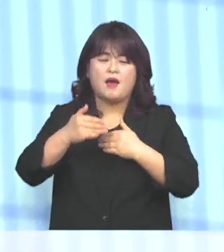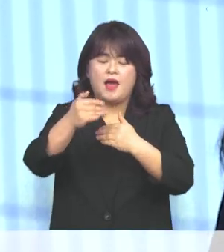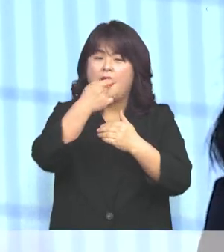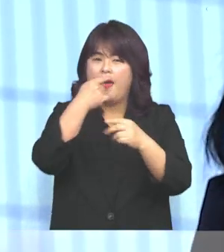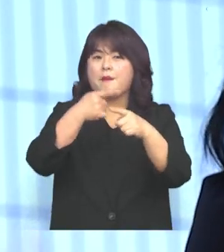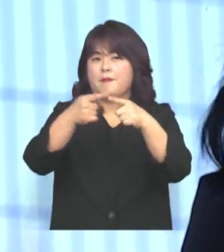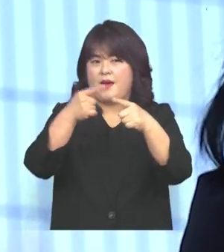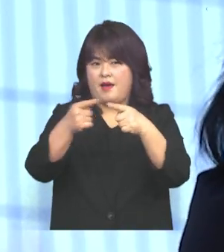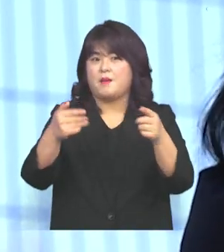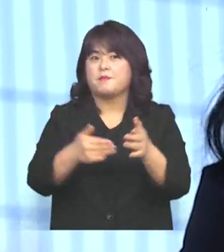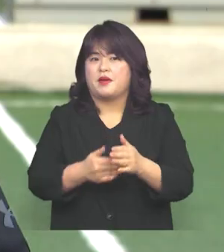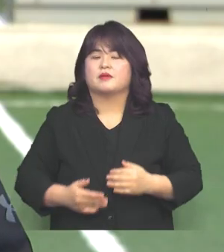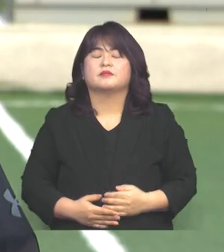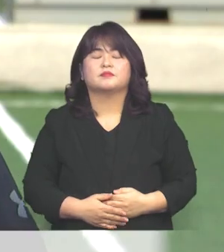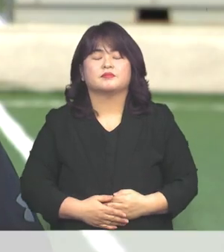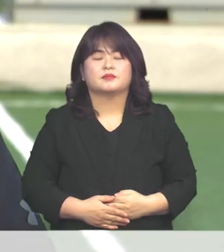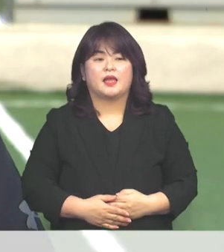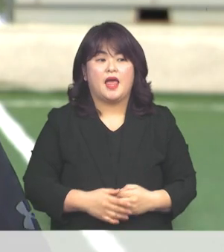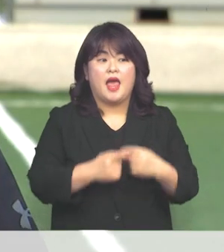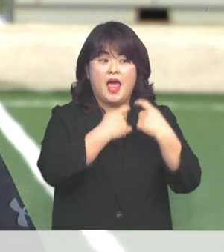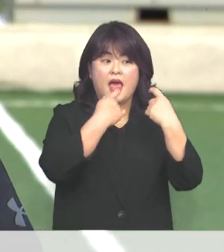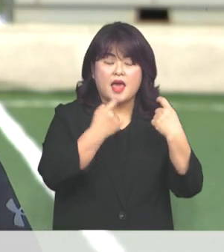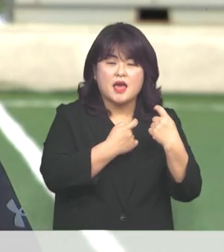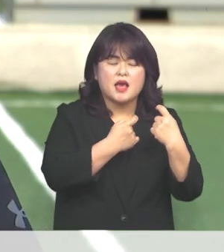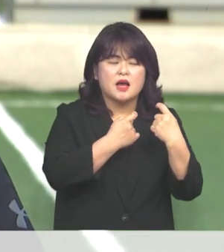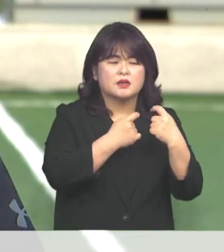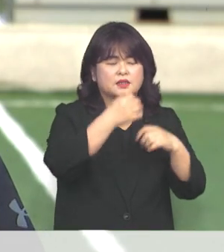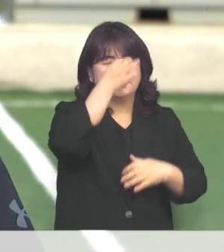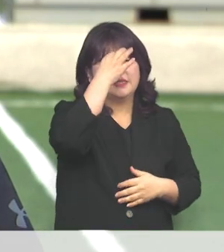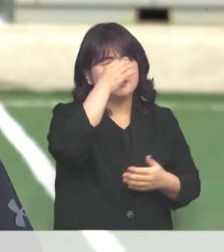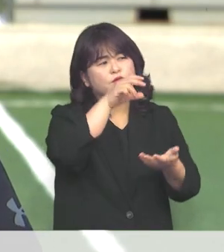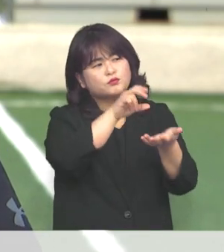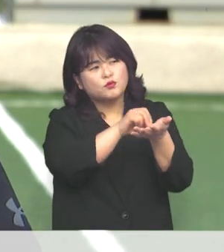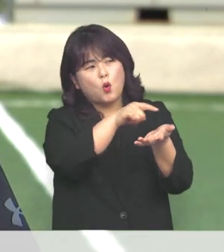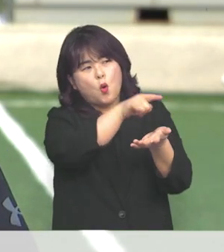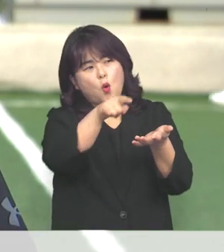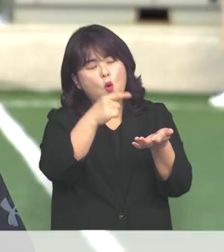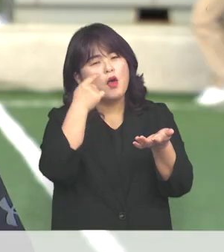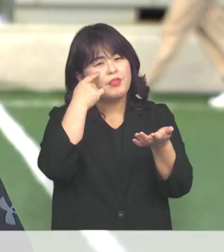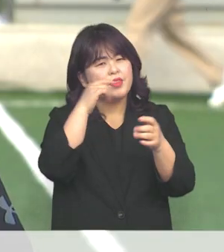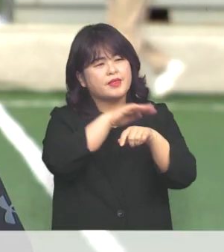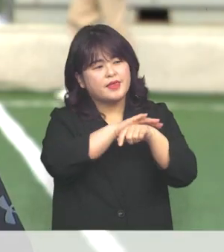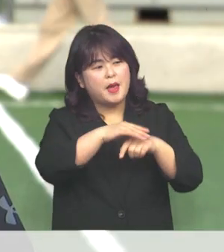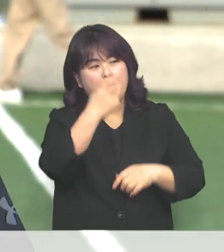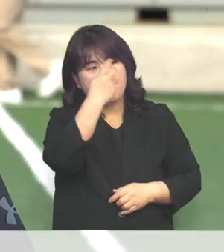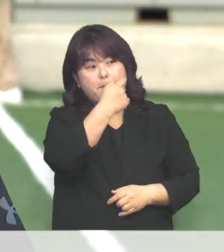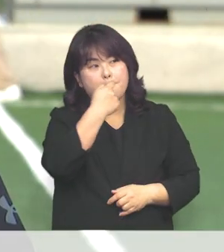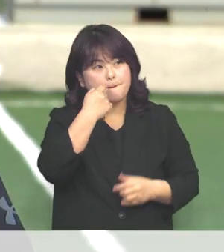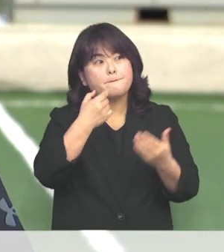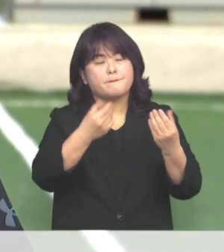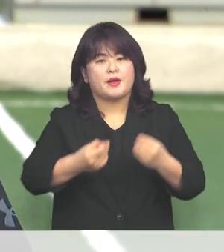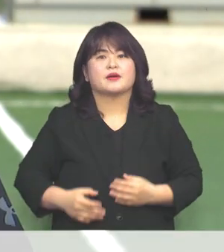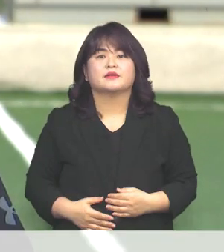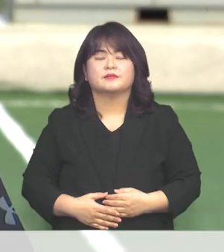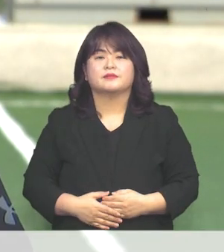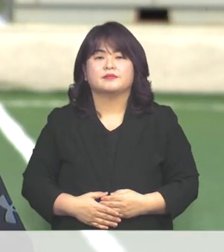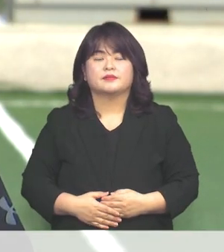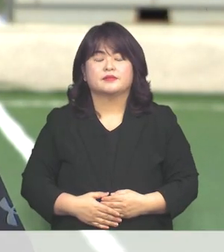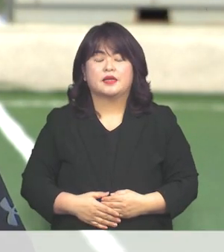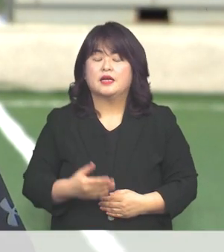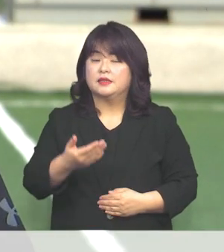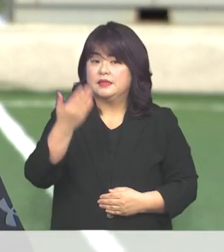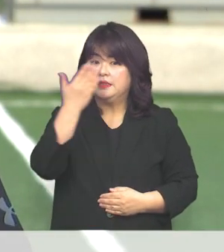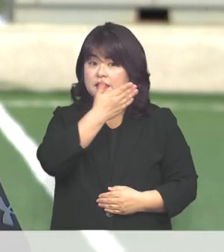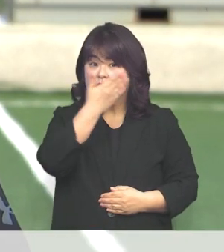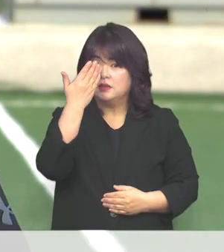단계별로 평가했습니다. 개인적인 그런 테크닉적인 부분들을 좀 자세히 많이 봤고요. 그다음에